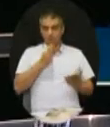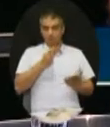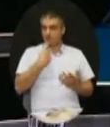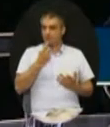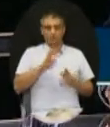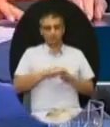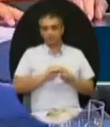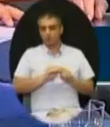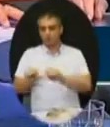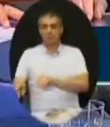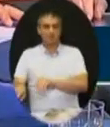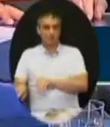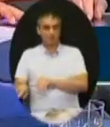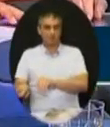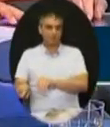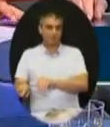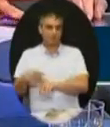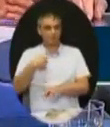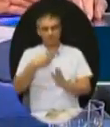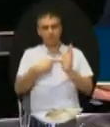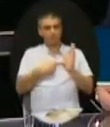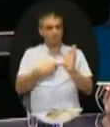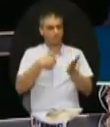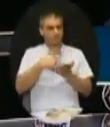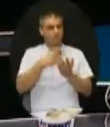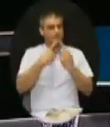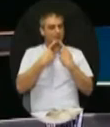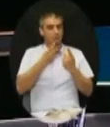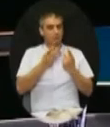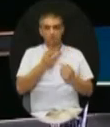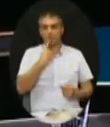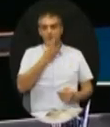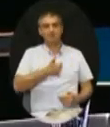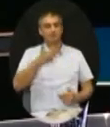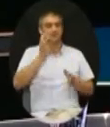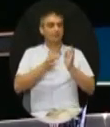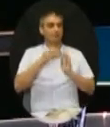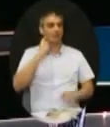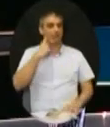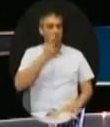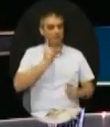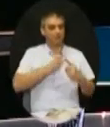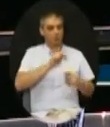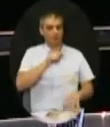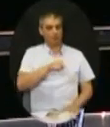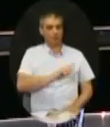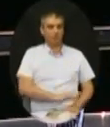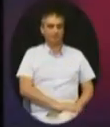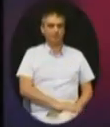שזה זולג לשם, ואני רוצה להראות לכם, לפני שאנחנו ממשיכים את הדיון, אני אראות לכם דברים שאומרת שרת המשפטים, אילת שקד, בדיוק בנושא הזה,